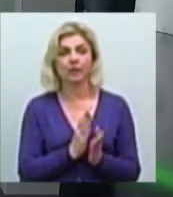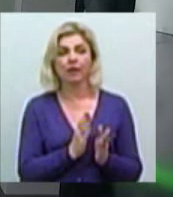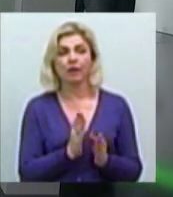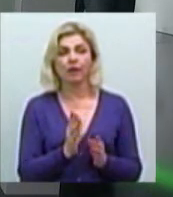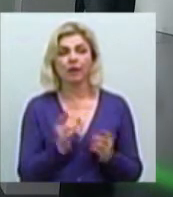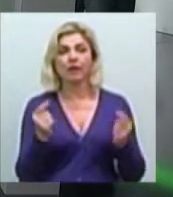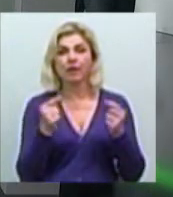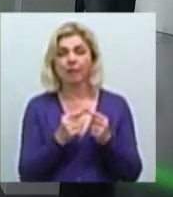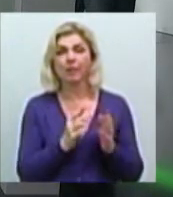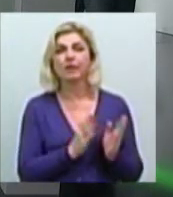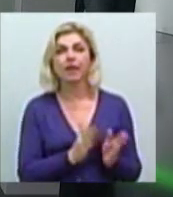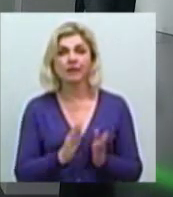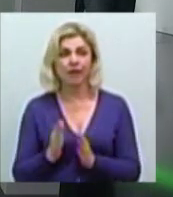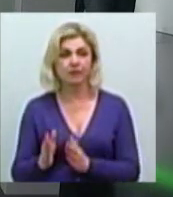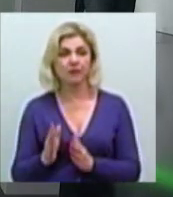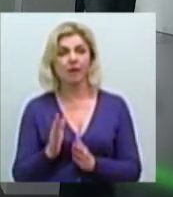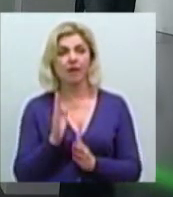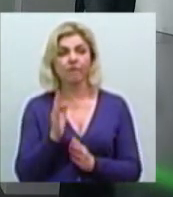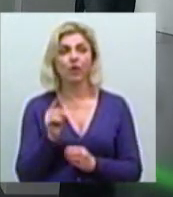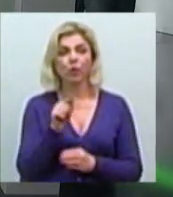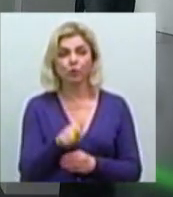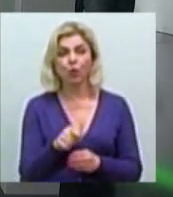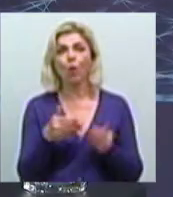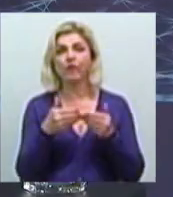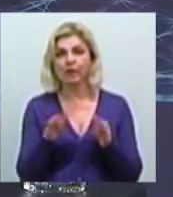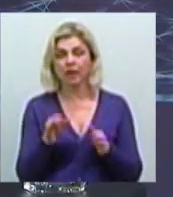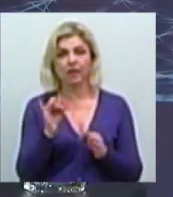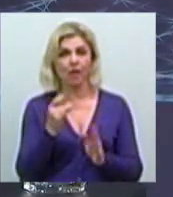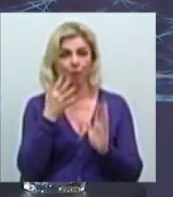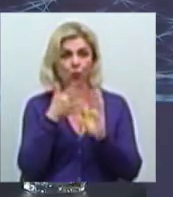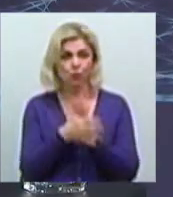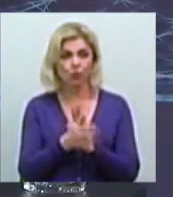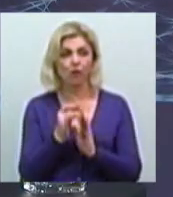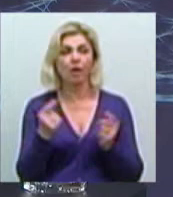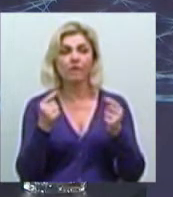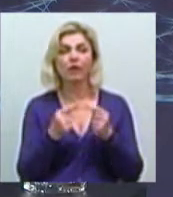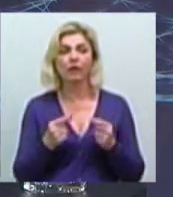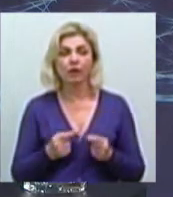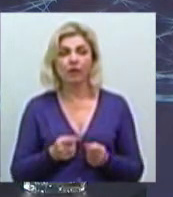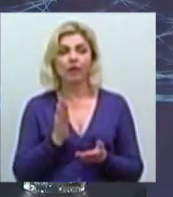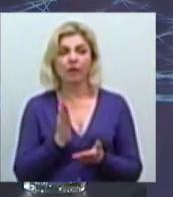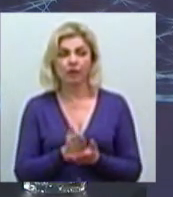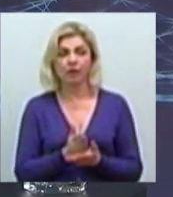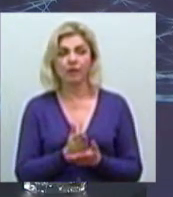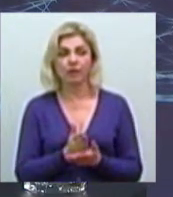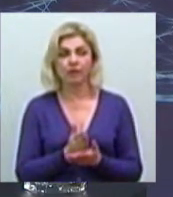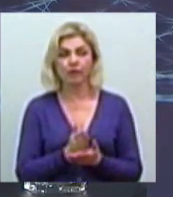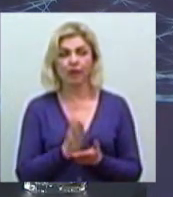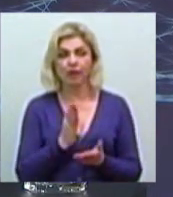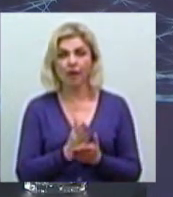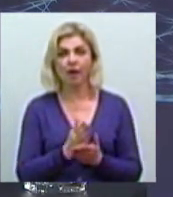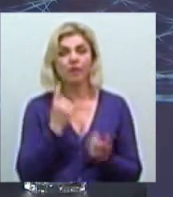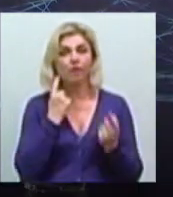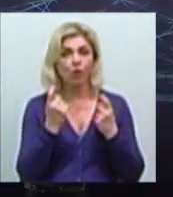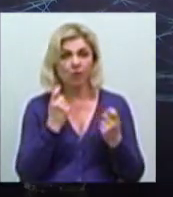в напрямку в русі до відкритості, до прозорості. Відповідно, є певні набори даних, які